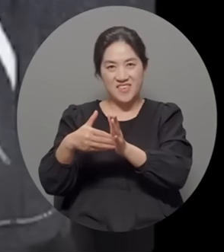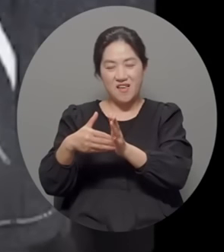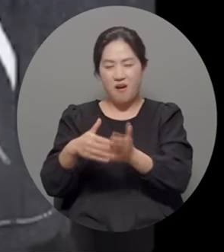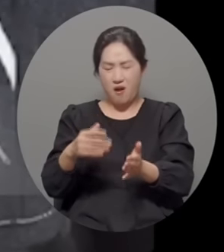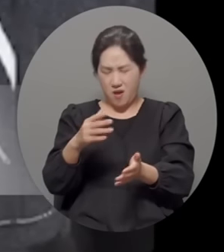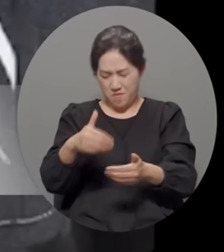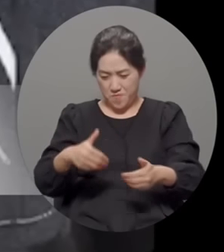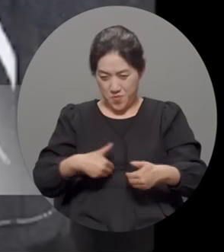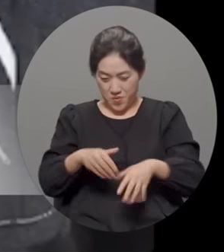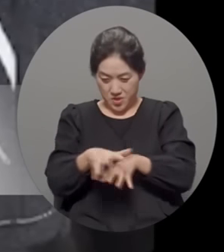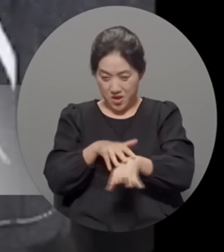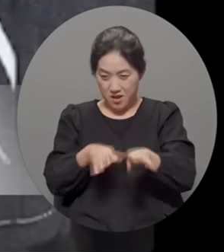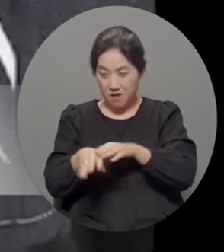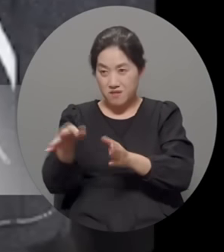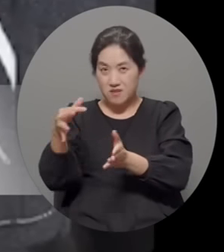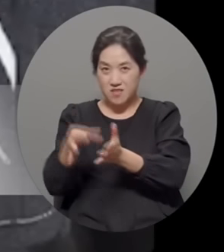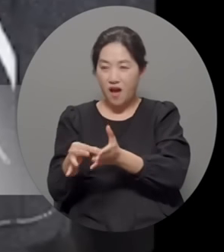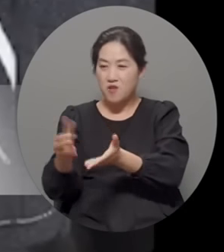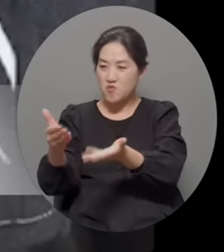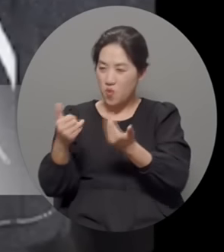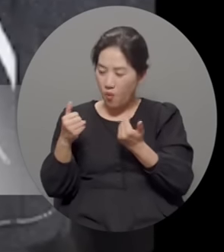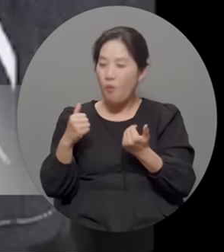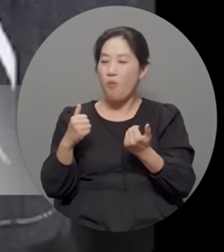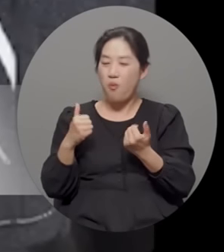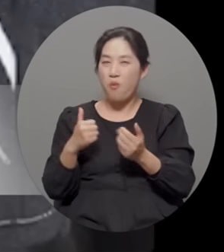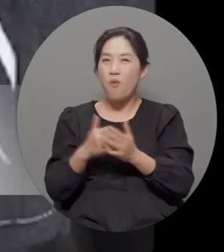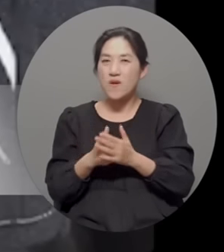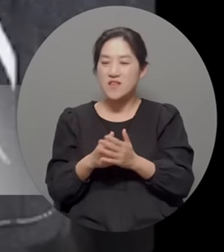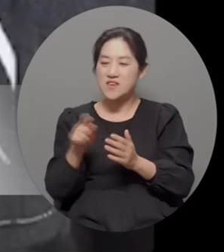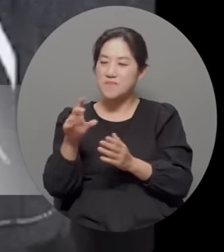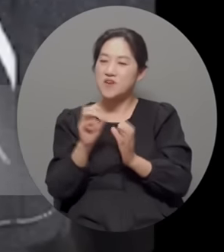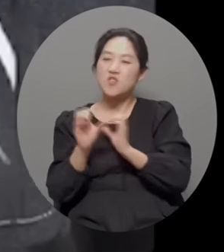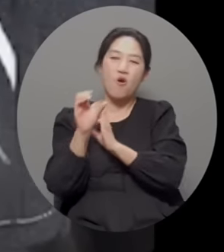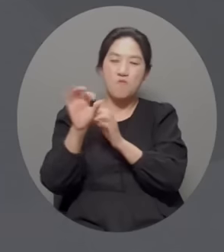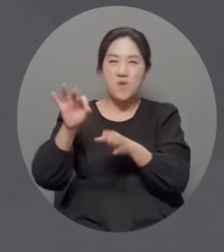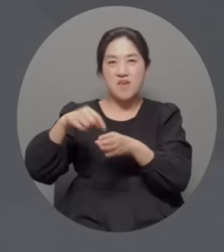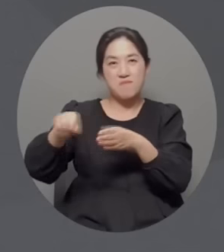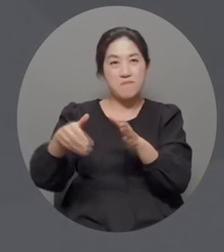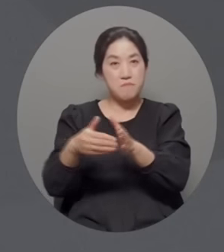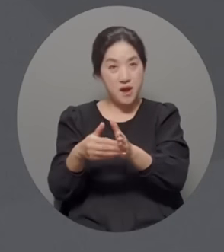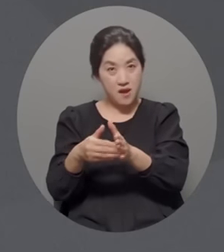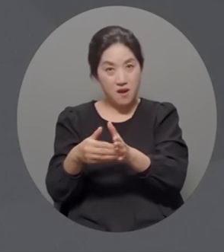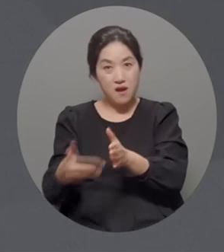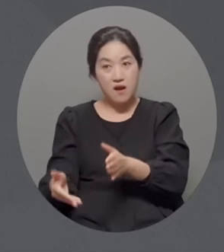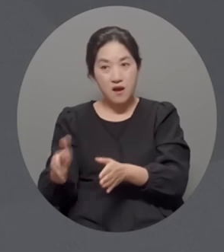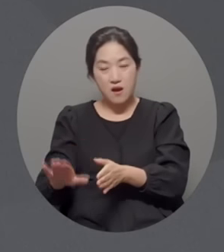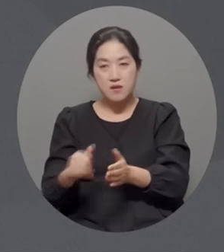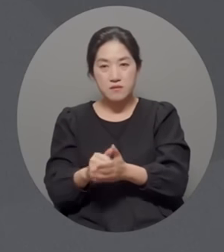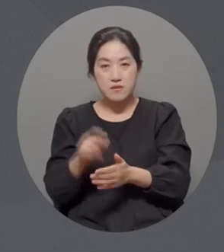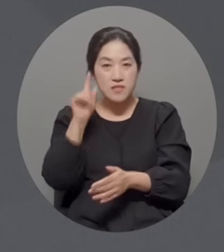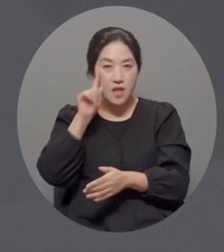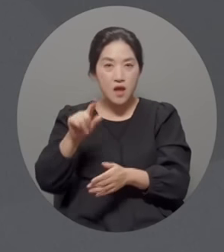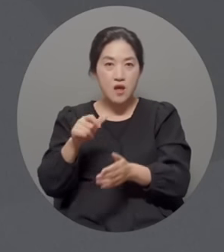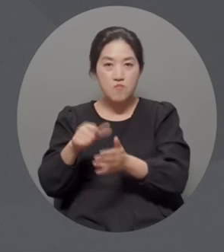필요했던 장갑까지 싼 가격에 팔겠다는 제의에 10만 원을 더 보냈습니다. 하지만 내일 당장 물품을 보내겠다던